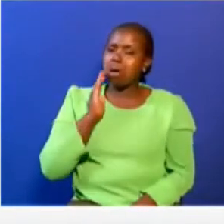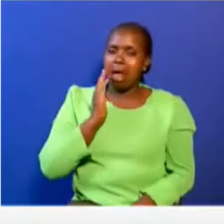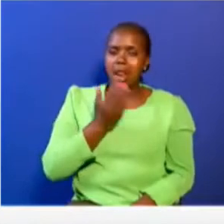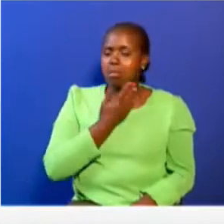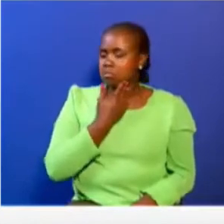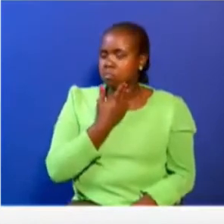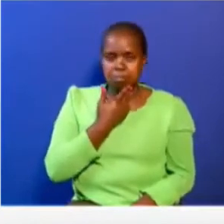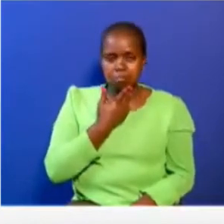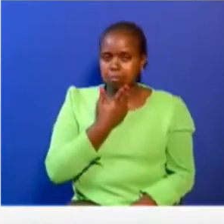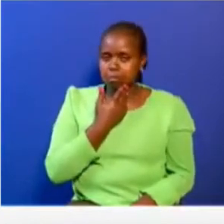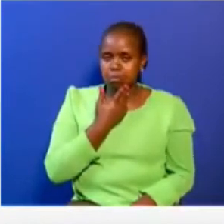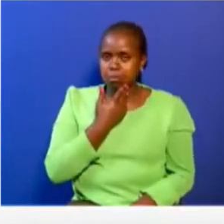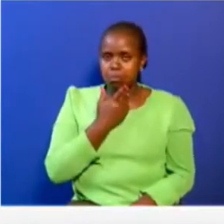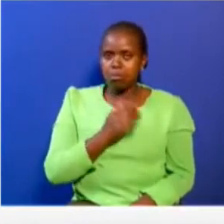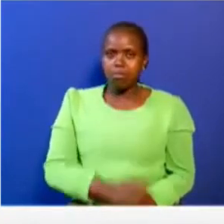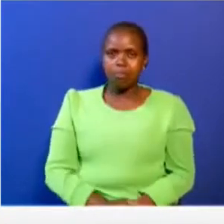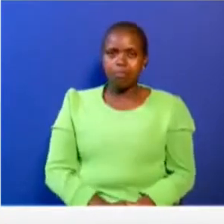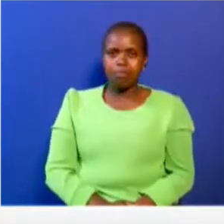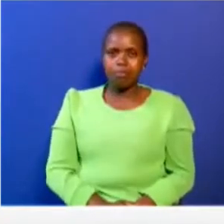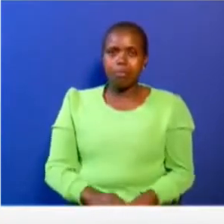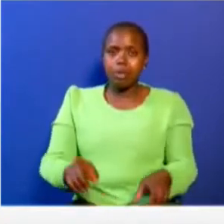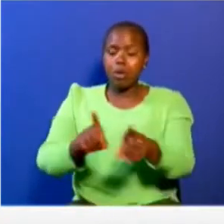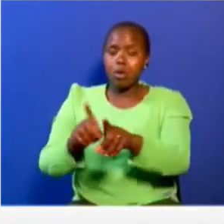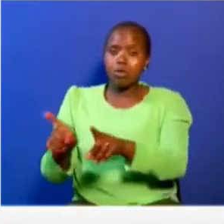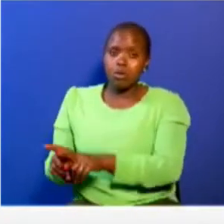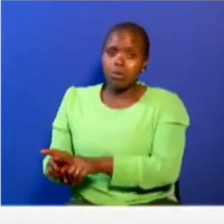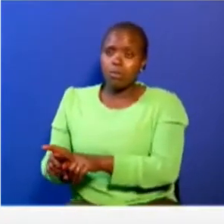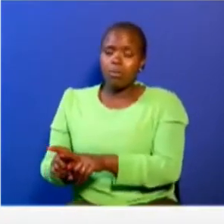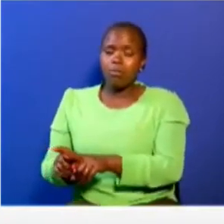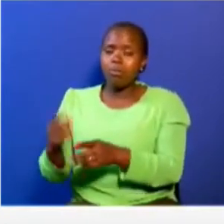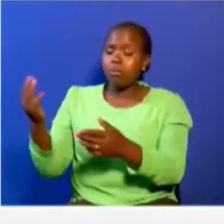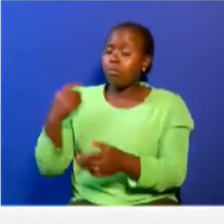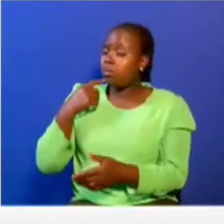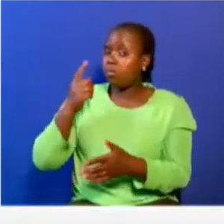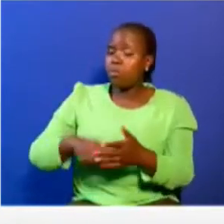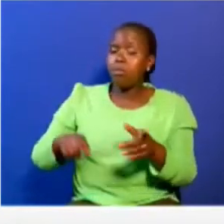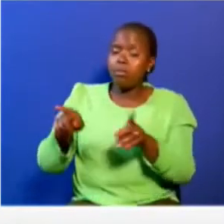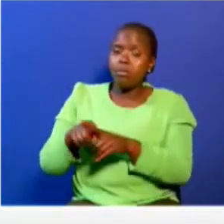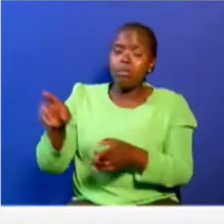zetu. No, vile vile nilivyosema na